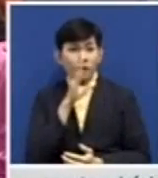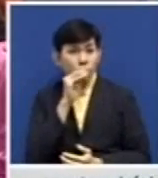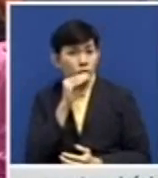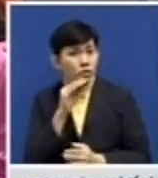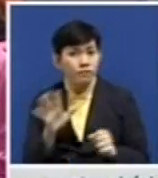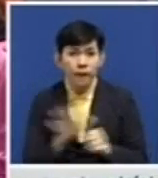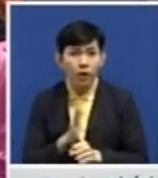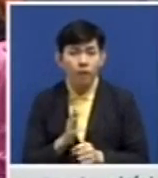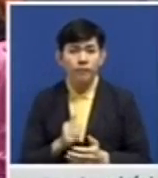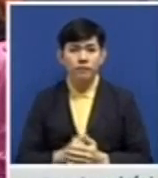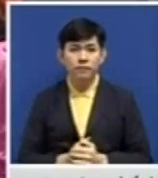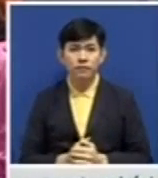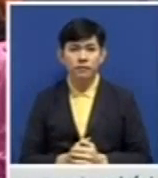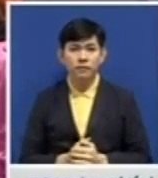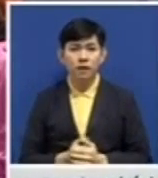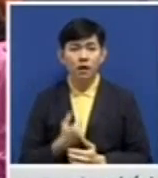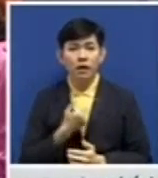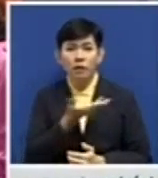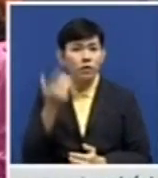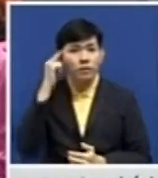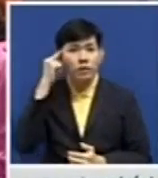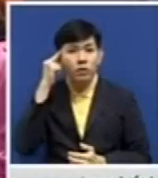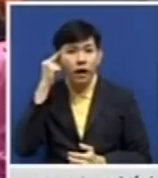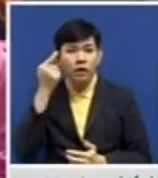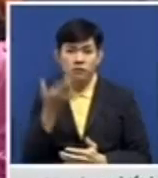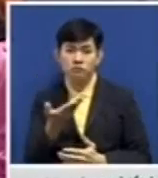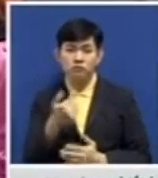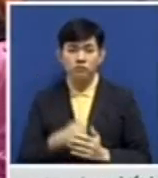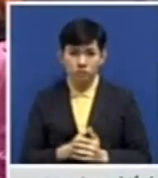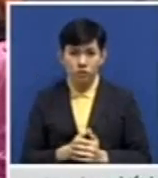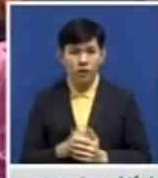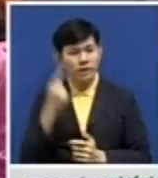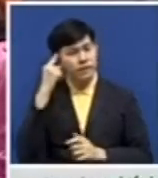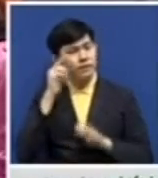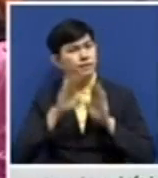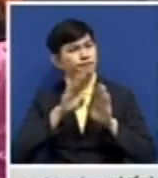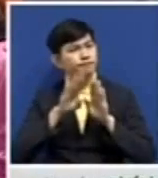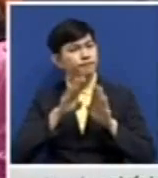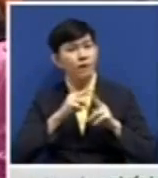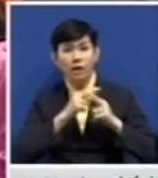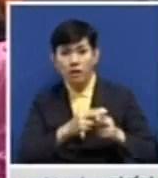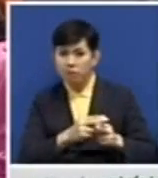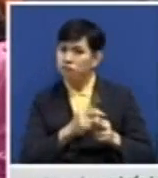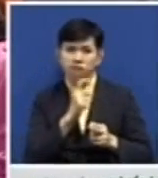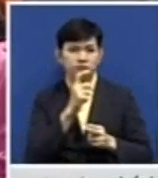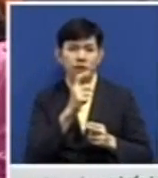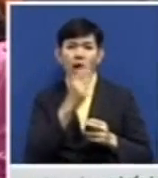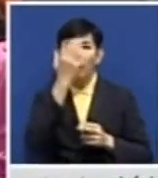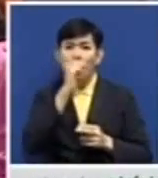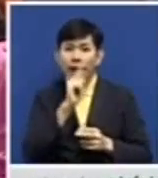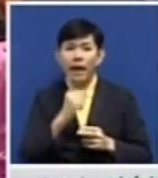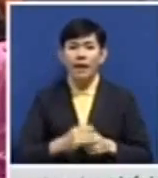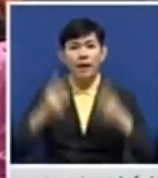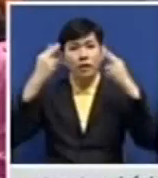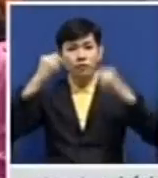งนี้เราไม่รู้ว่าท่านจะอนุมานเอาเองไม่ได้นะครับว่านายกขึ้นมา